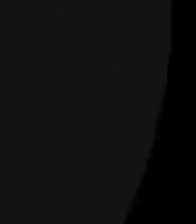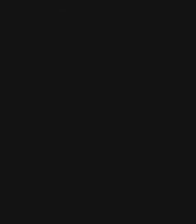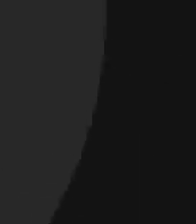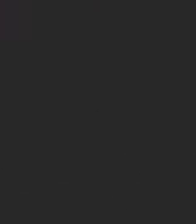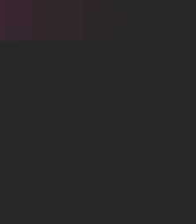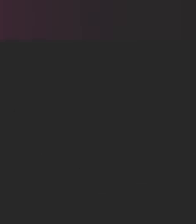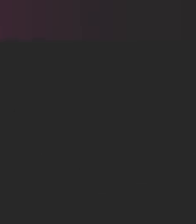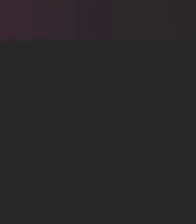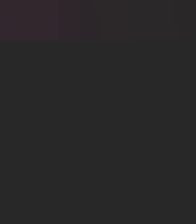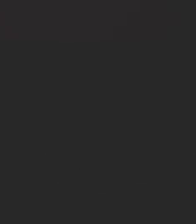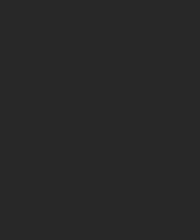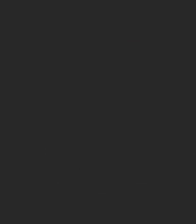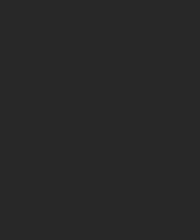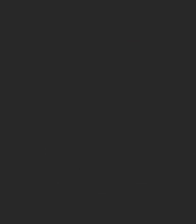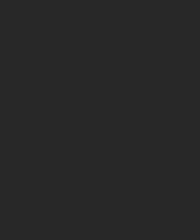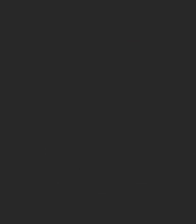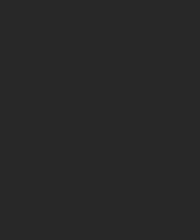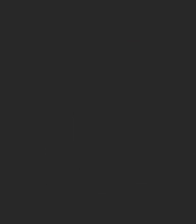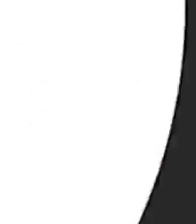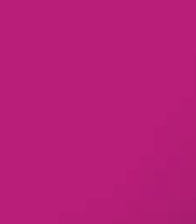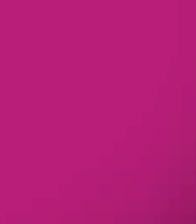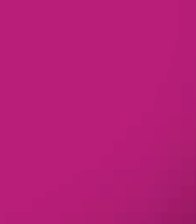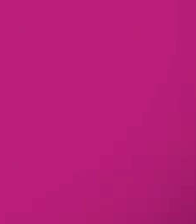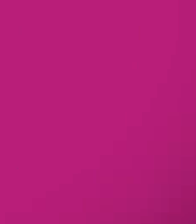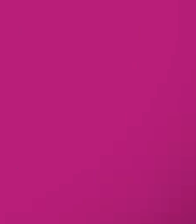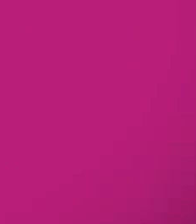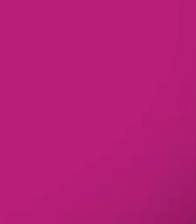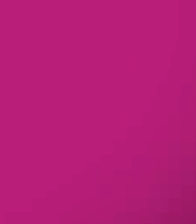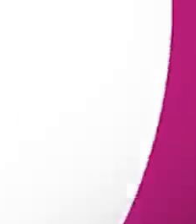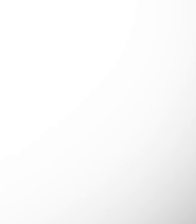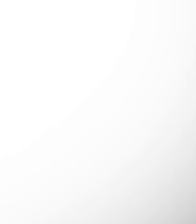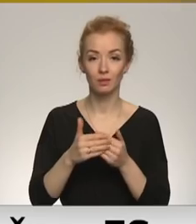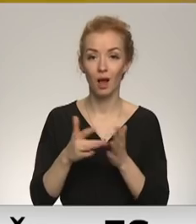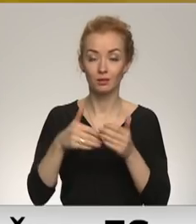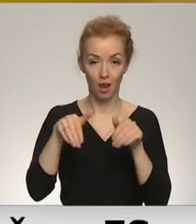Re! Viss ēters ir te!